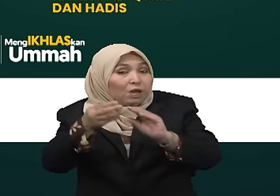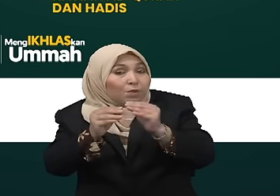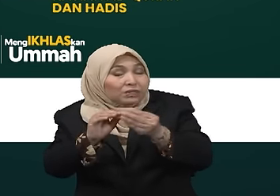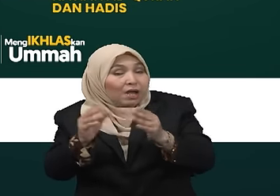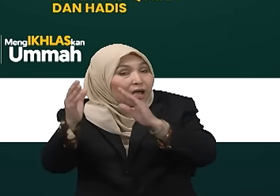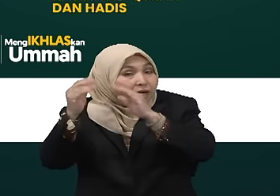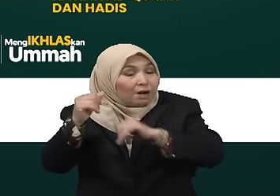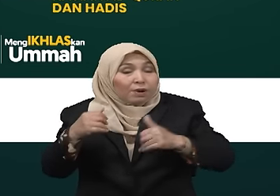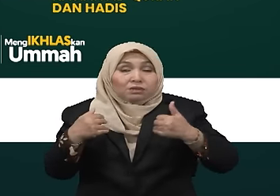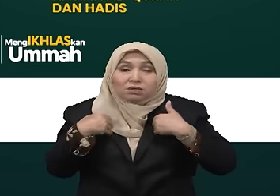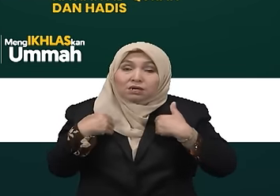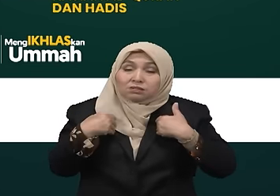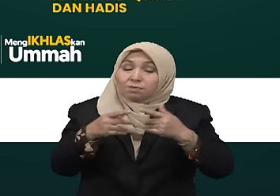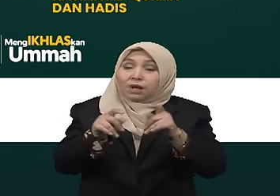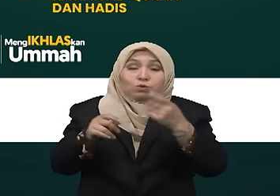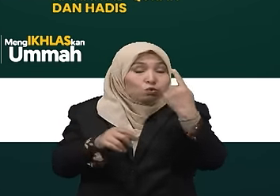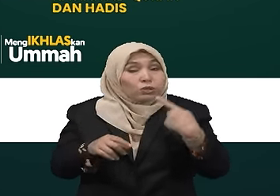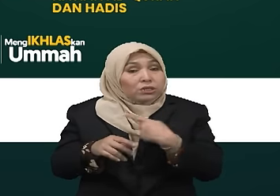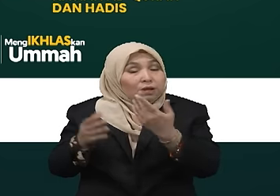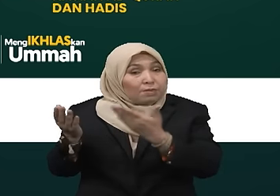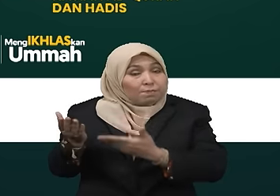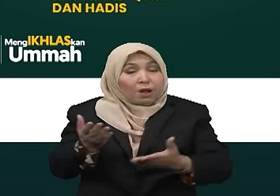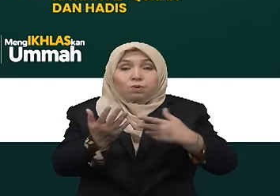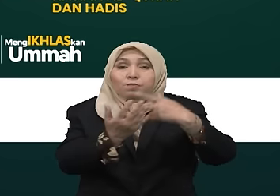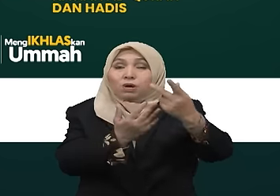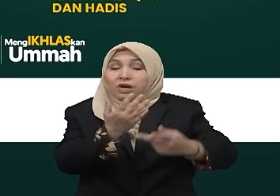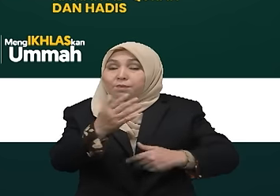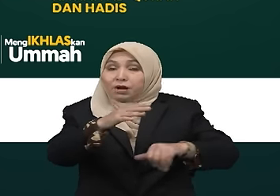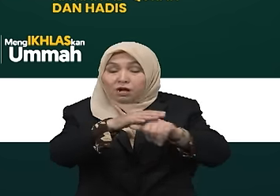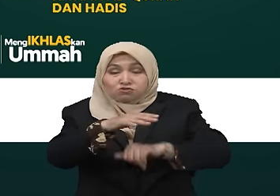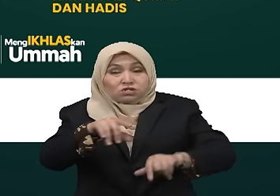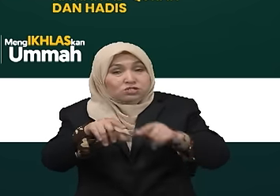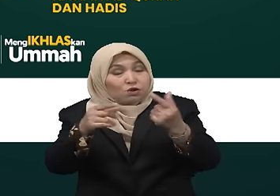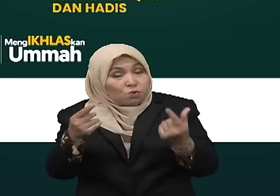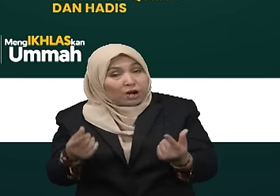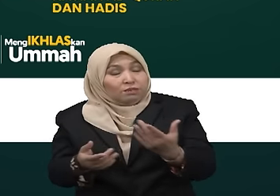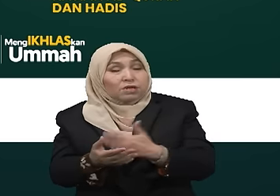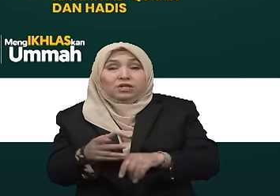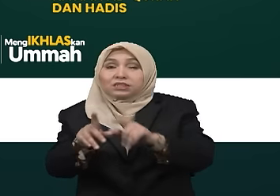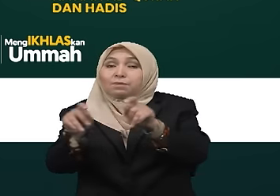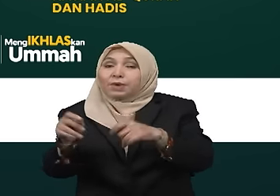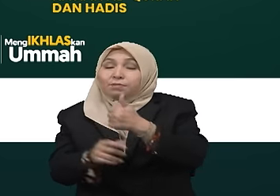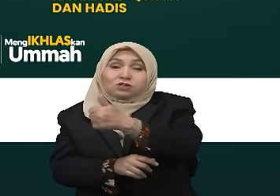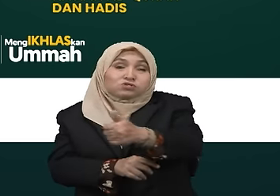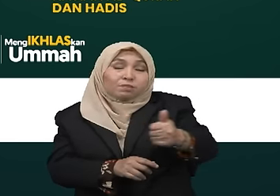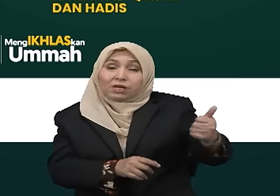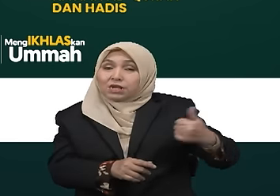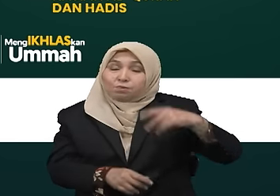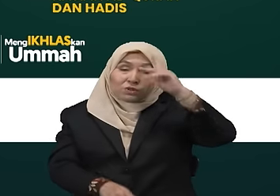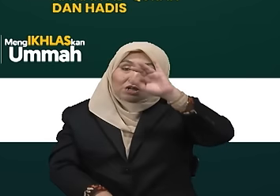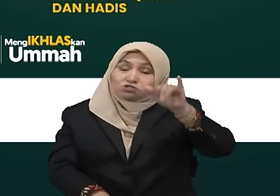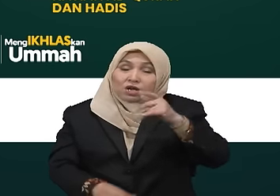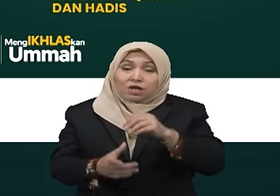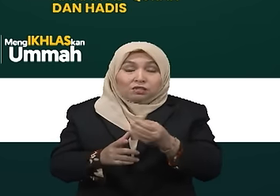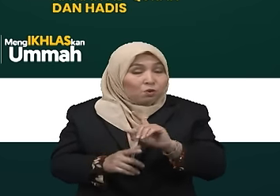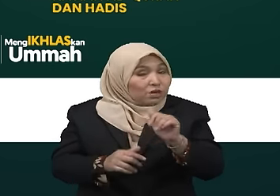Harapnya ada ruang kita membawakan program-program berasaskan Al-Quran ini Ustaz, ya, ke lokasi masing-masing di Putrajaya ataupun